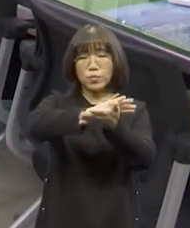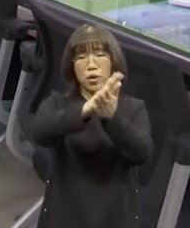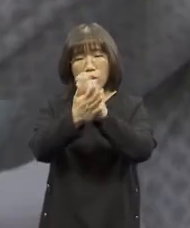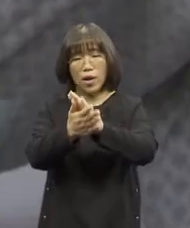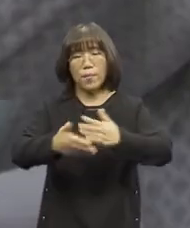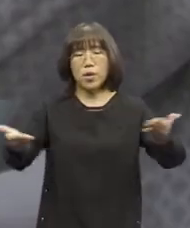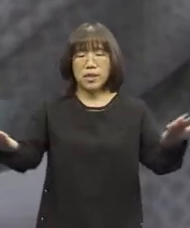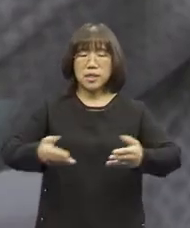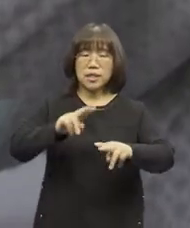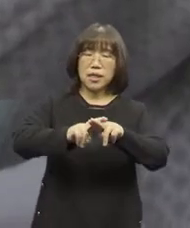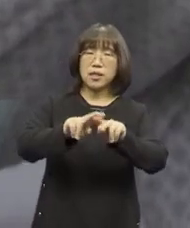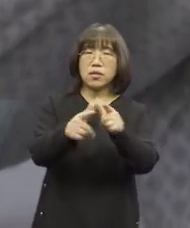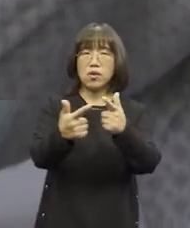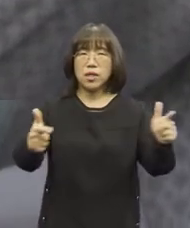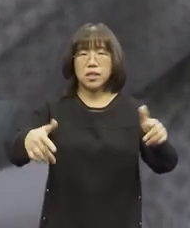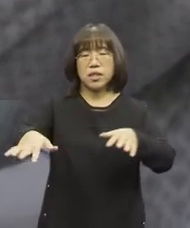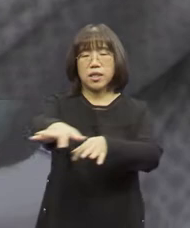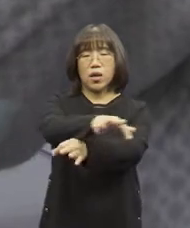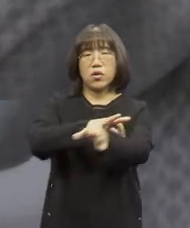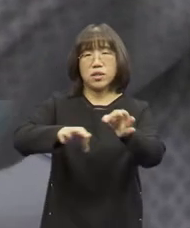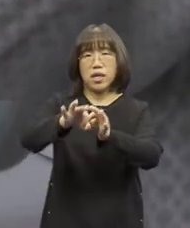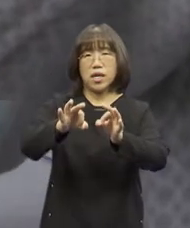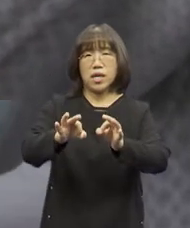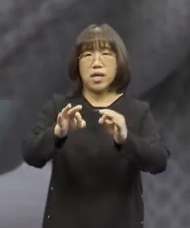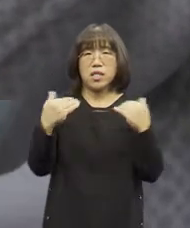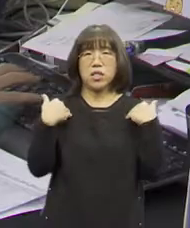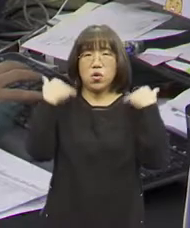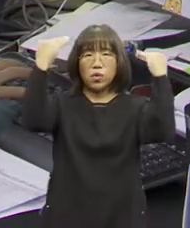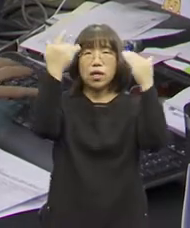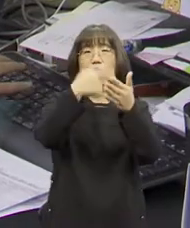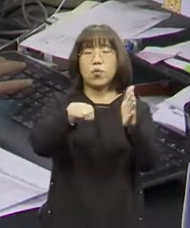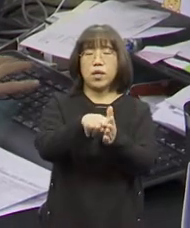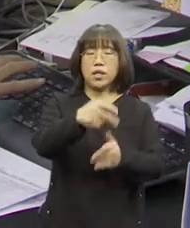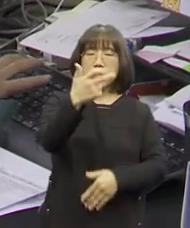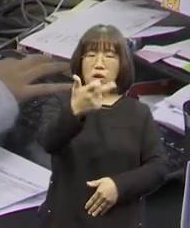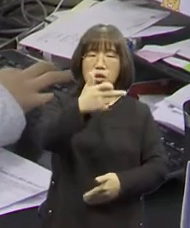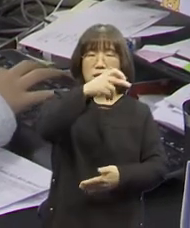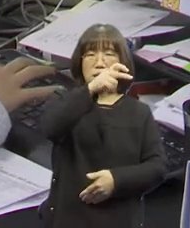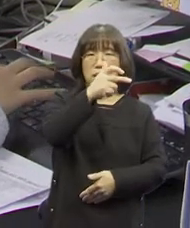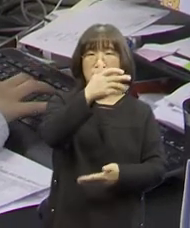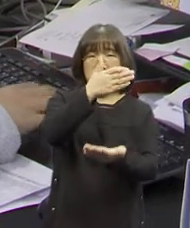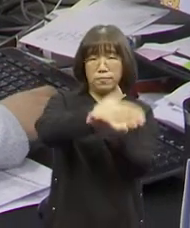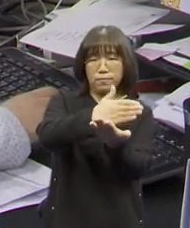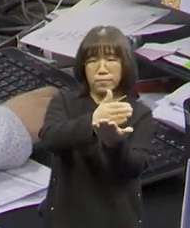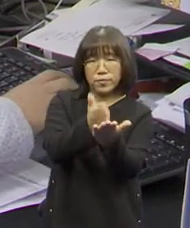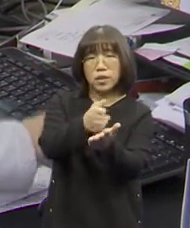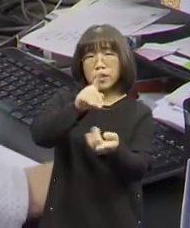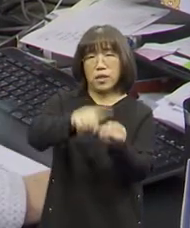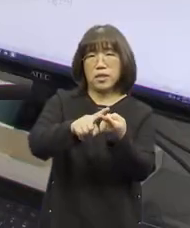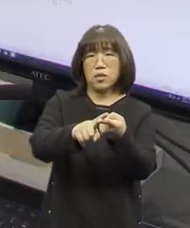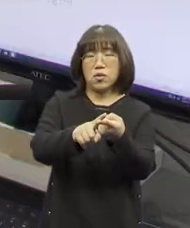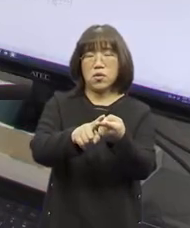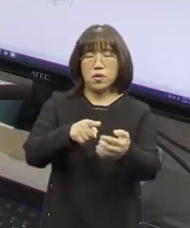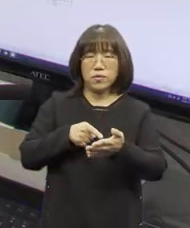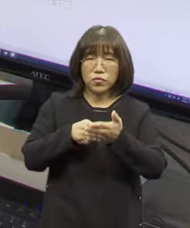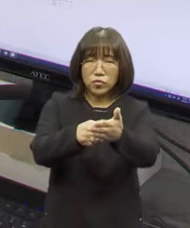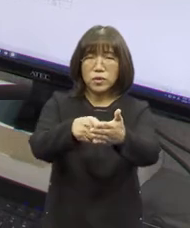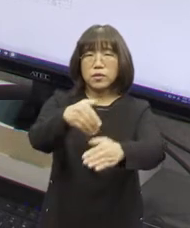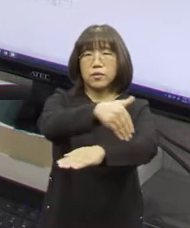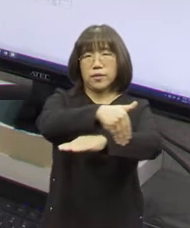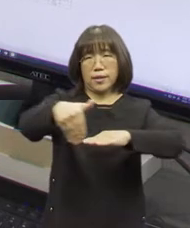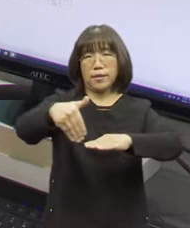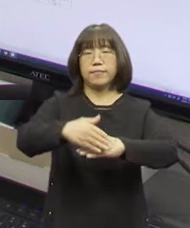생태계, 일자리와 경제성장 등 17개 분야에 대해 지속가능한 발전 계획을 수립하고 적극